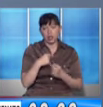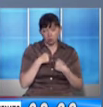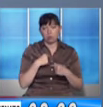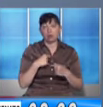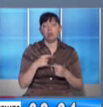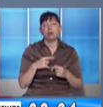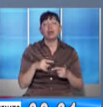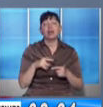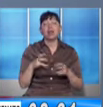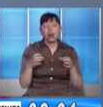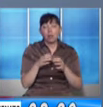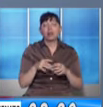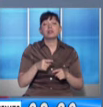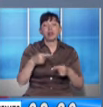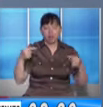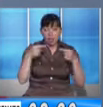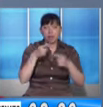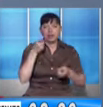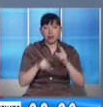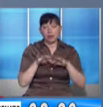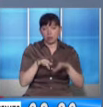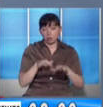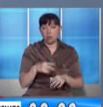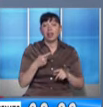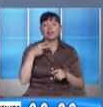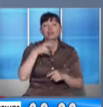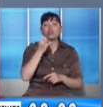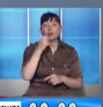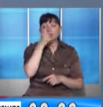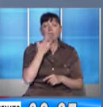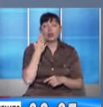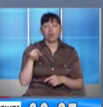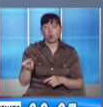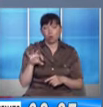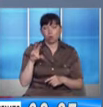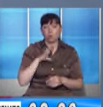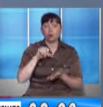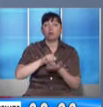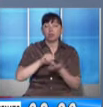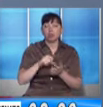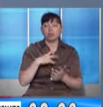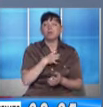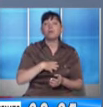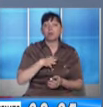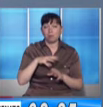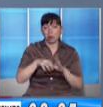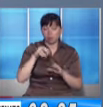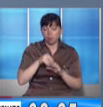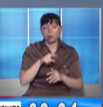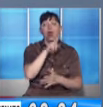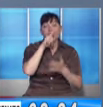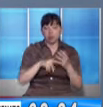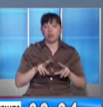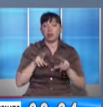echipa faptelor concrete. În 2015, când pentru prima oară a candidat la funcția de primar, oamenii au crezut în